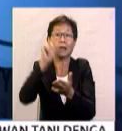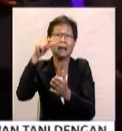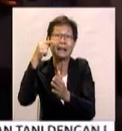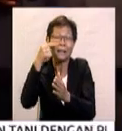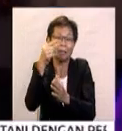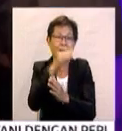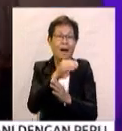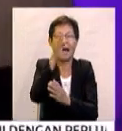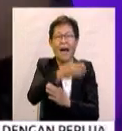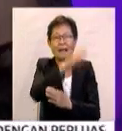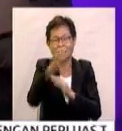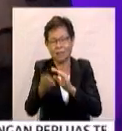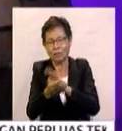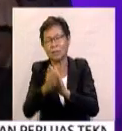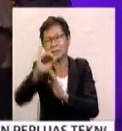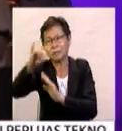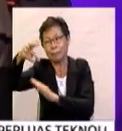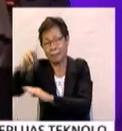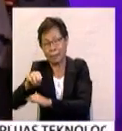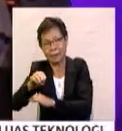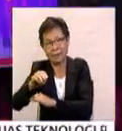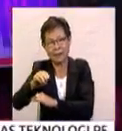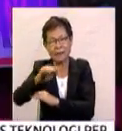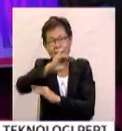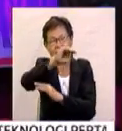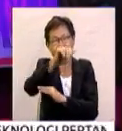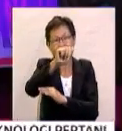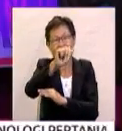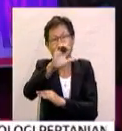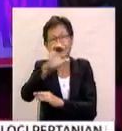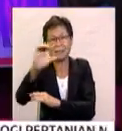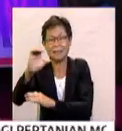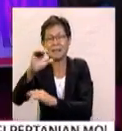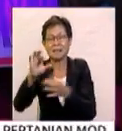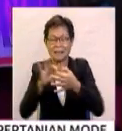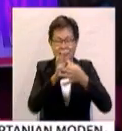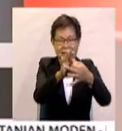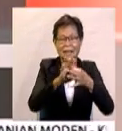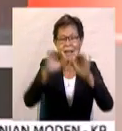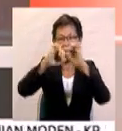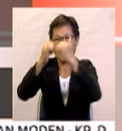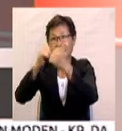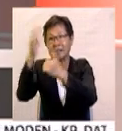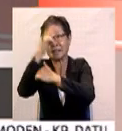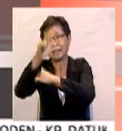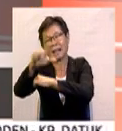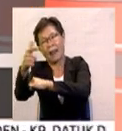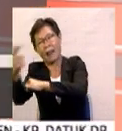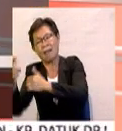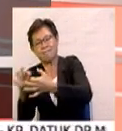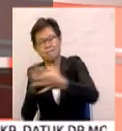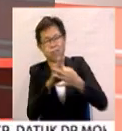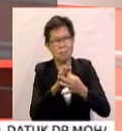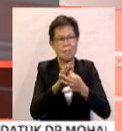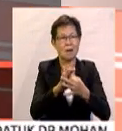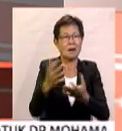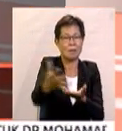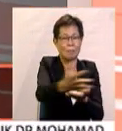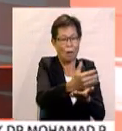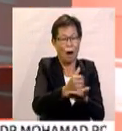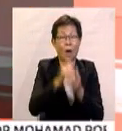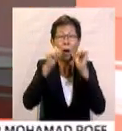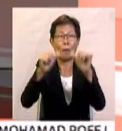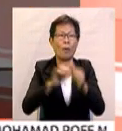dan Anti-Rasuah Jabatan Perdana Menteri, GIACC dengan kerjasama agensi-agensi kerajaan lain. Perolehan awam,